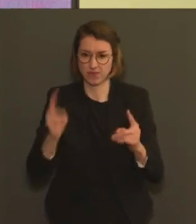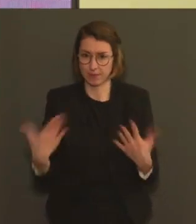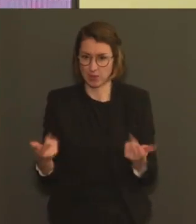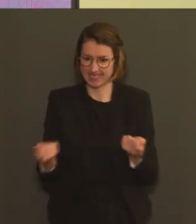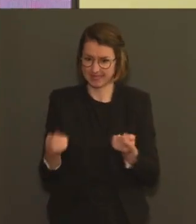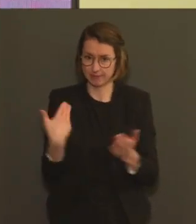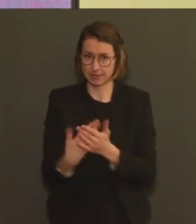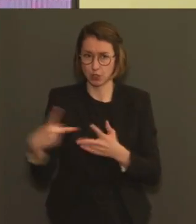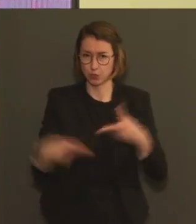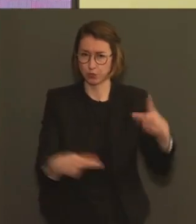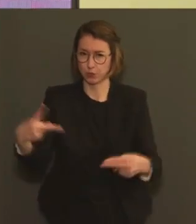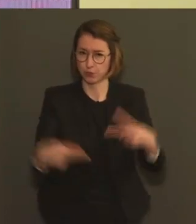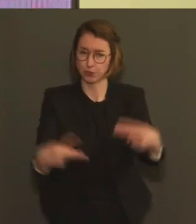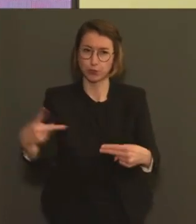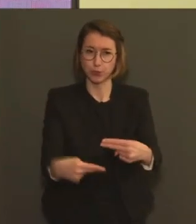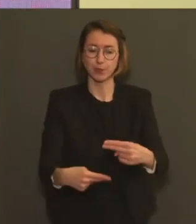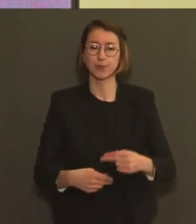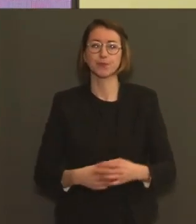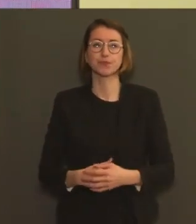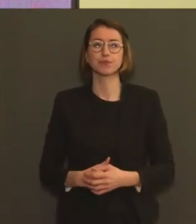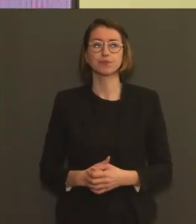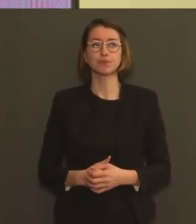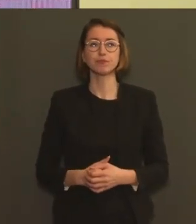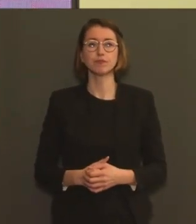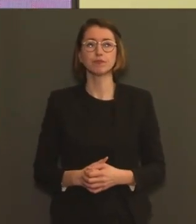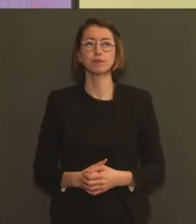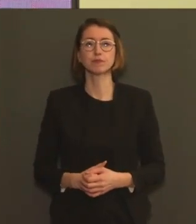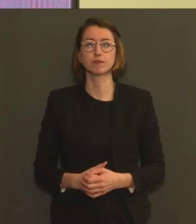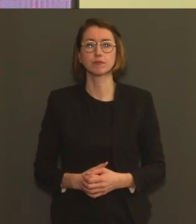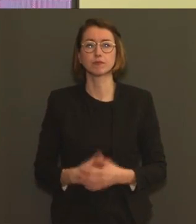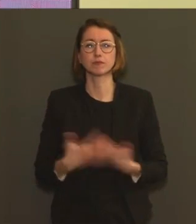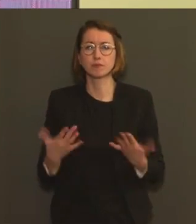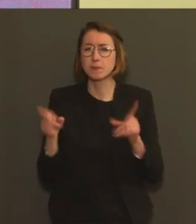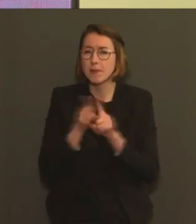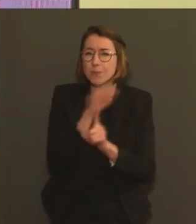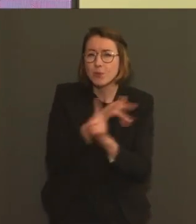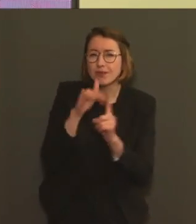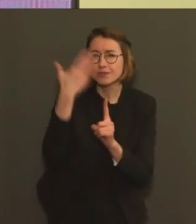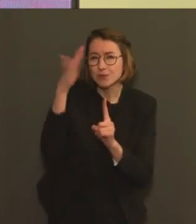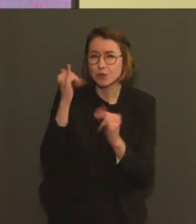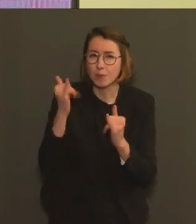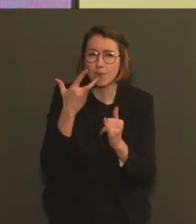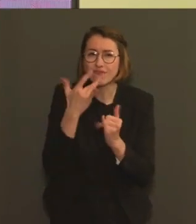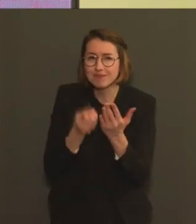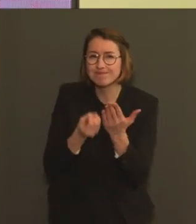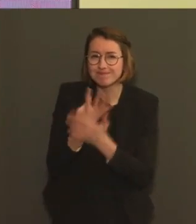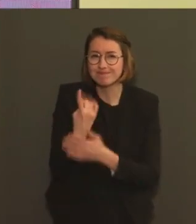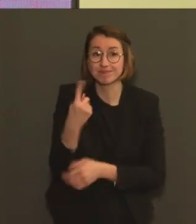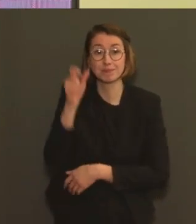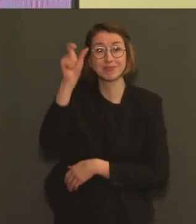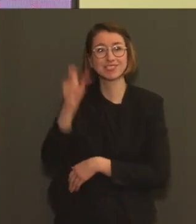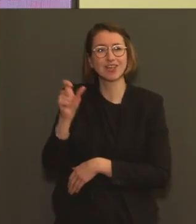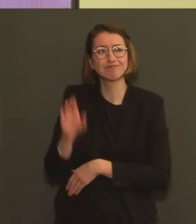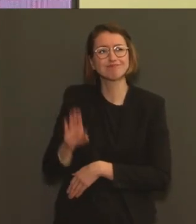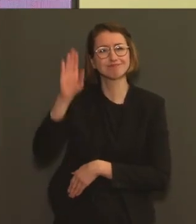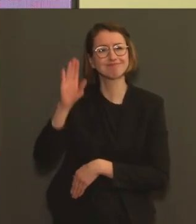Dans le même contexte, d'ailleurs, on voulait vous parler d'une initiative que l'on trouve extrêmement positive qui a lieu actuellement à Bruxelles.